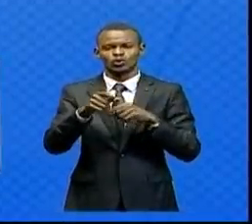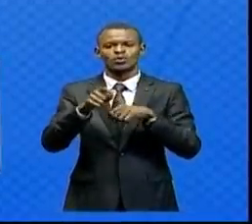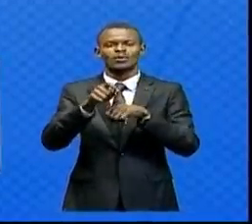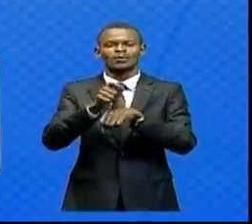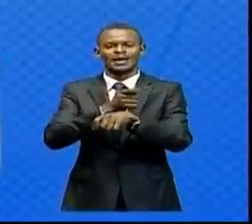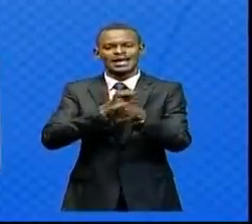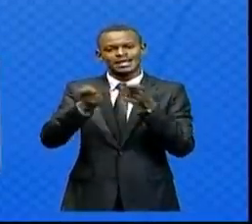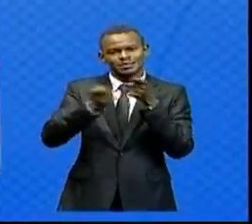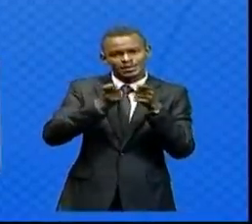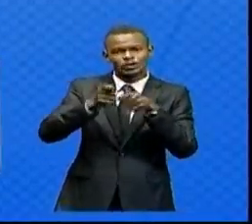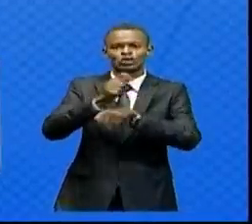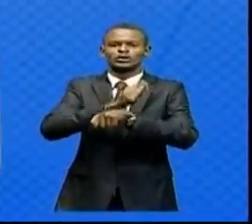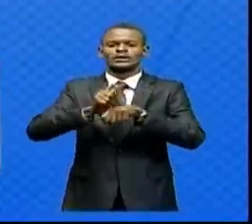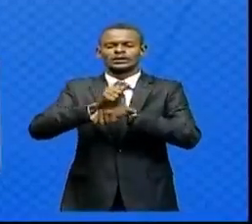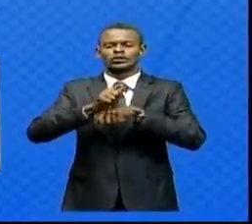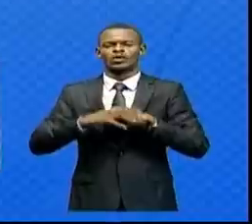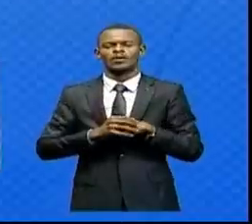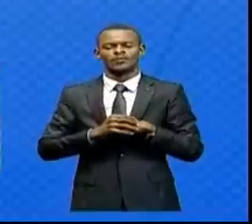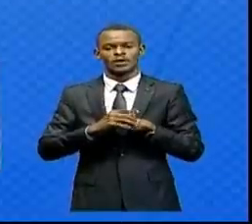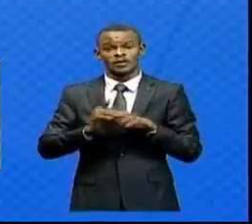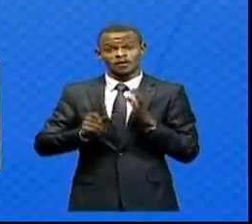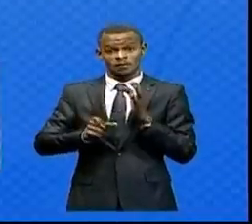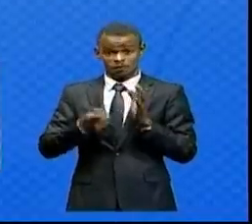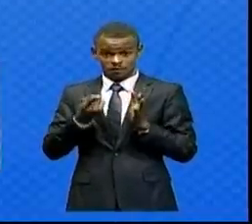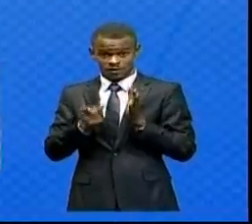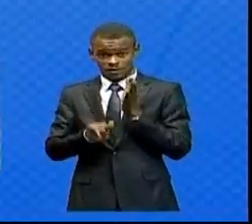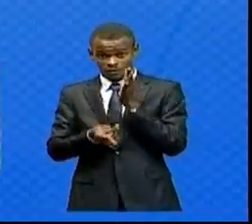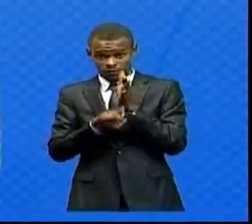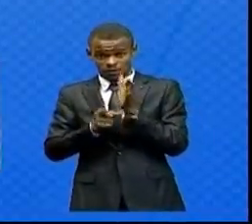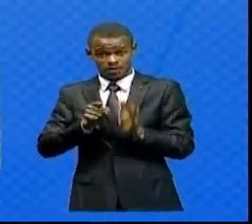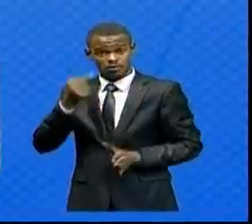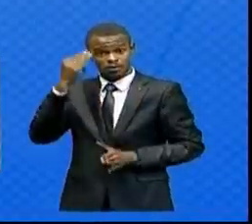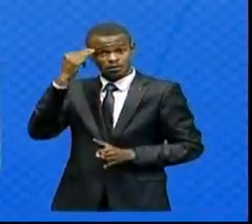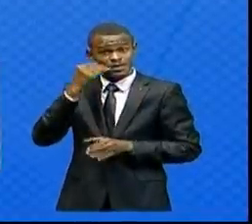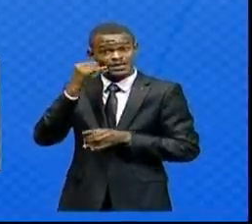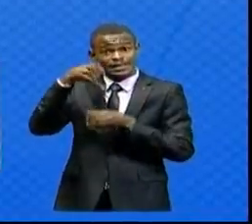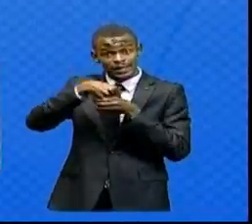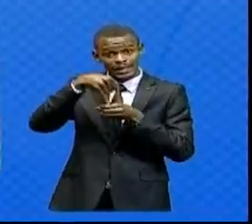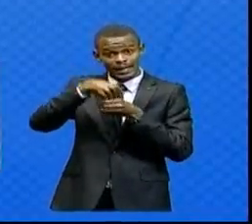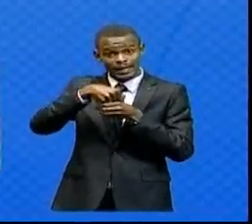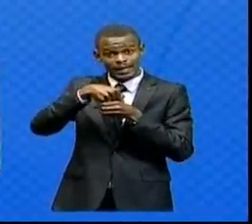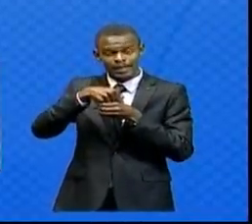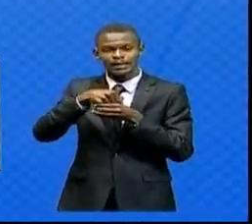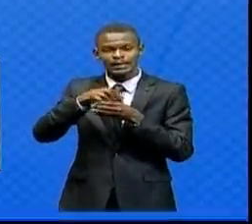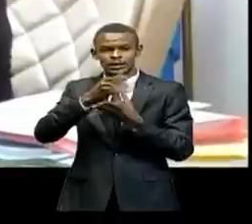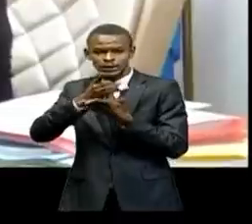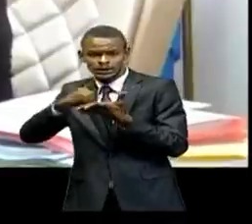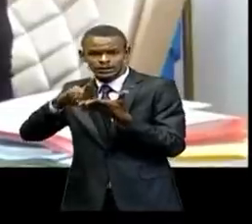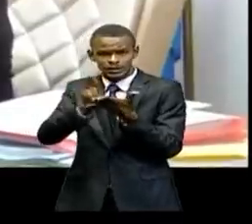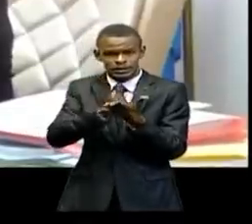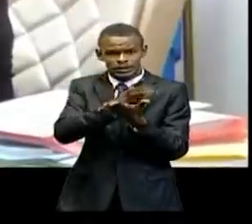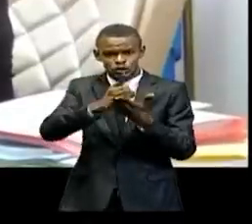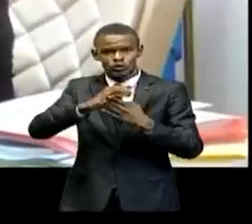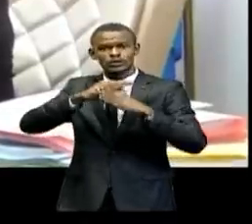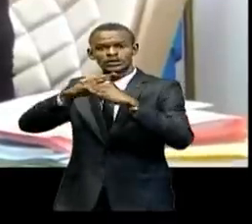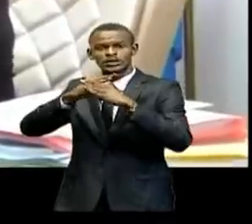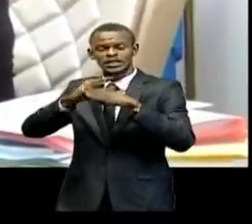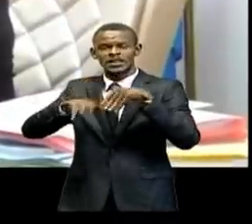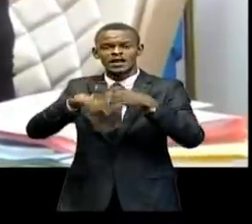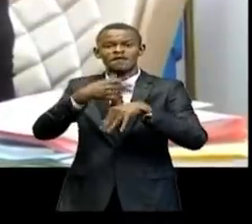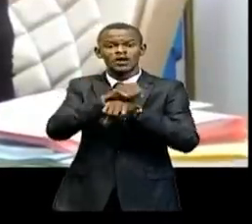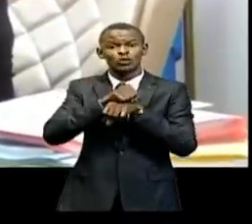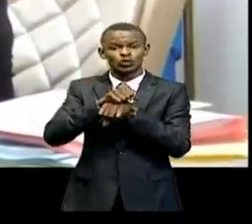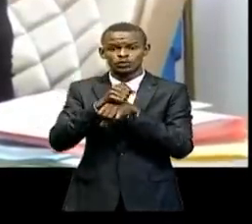ministre, ministre de l'Intérieur, décentralisation, sécurité et affaires coutumières, a informé le membre du